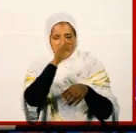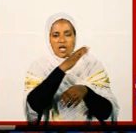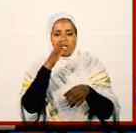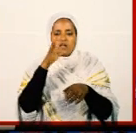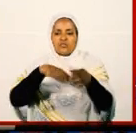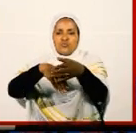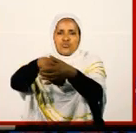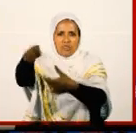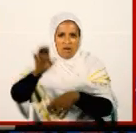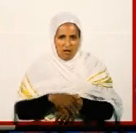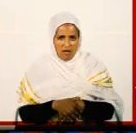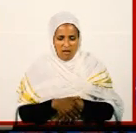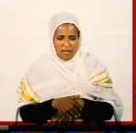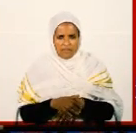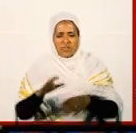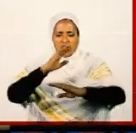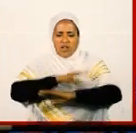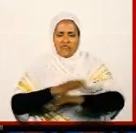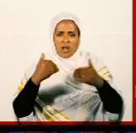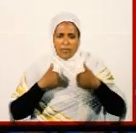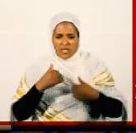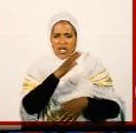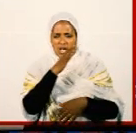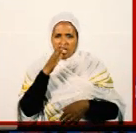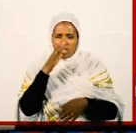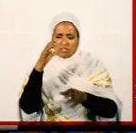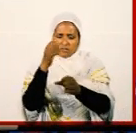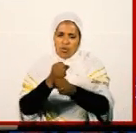ወጣች። እመቤታችንን ግን